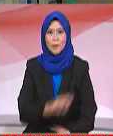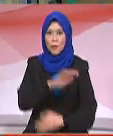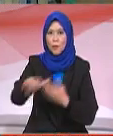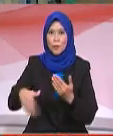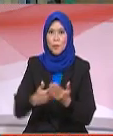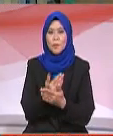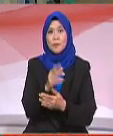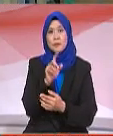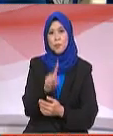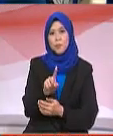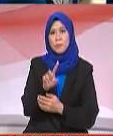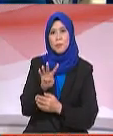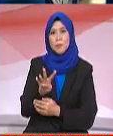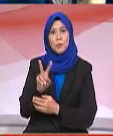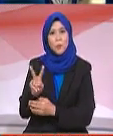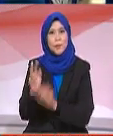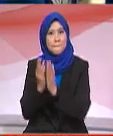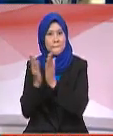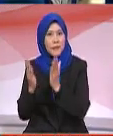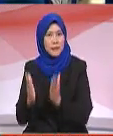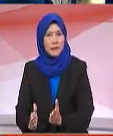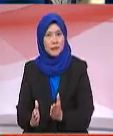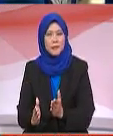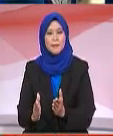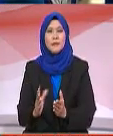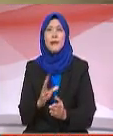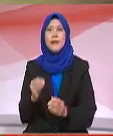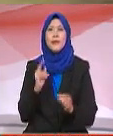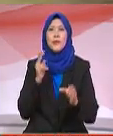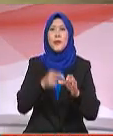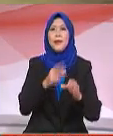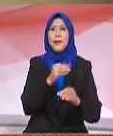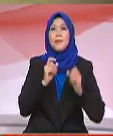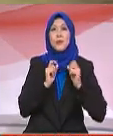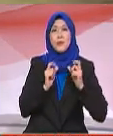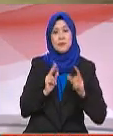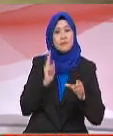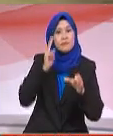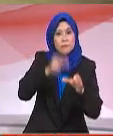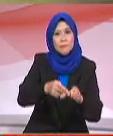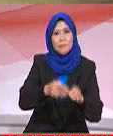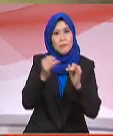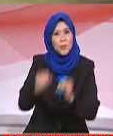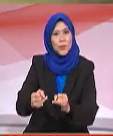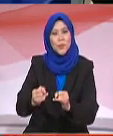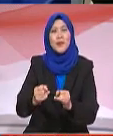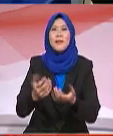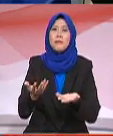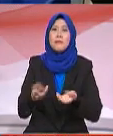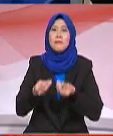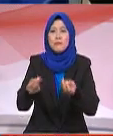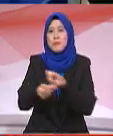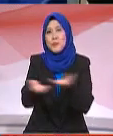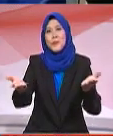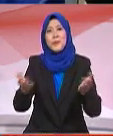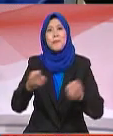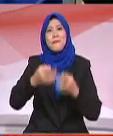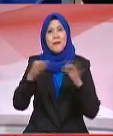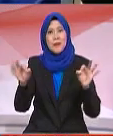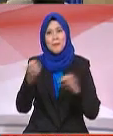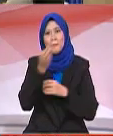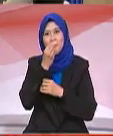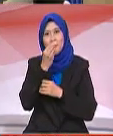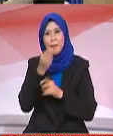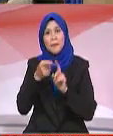Kesemua 142 pelajar termasuk tumpangan dan persendirian turut diberi bekalan makanan percuma yang